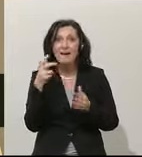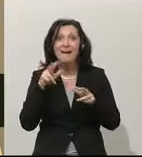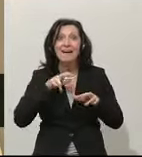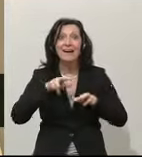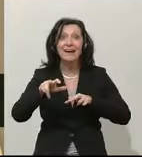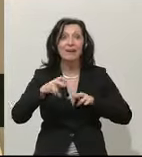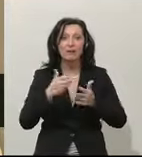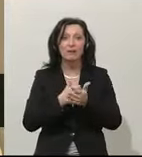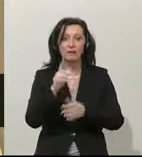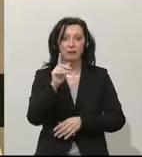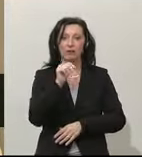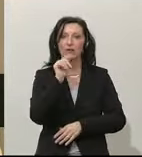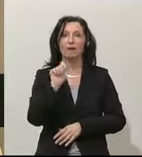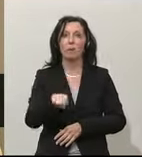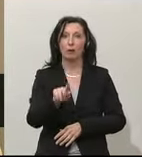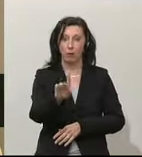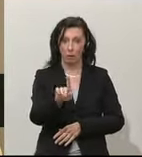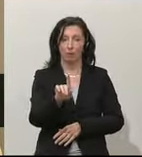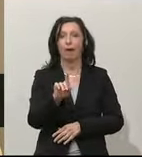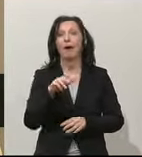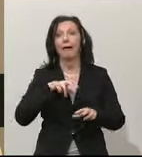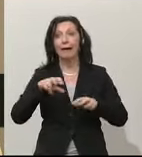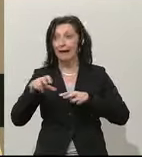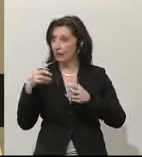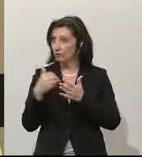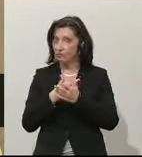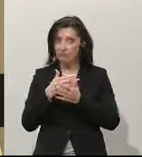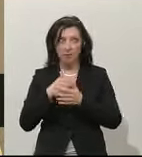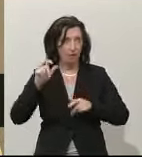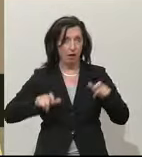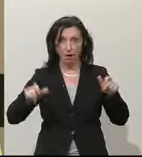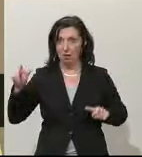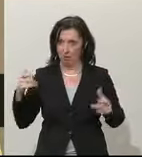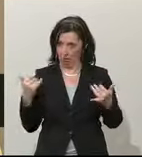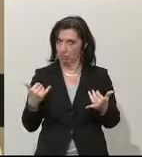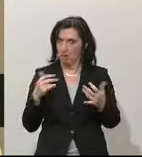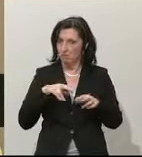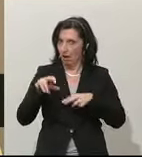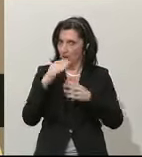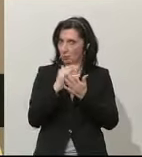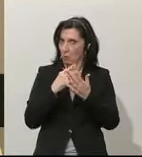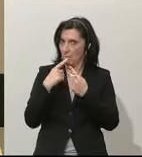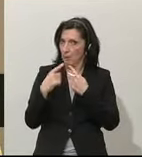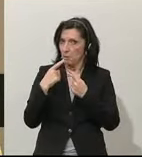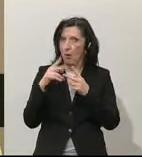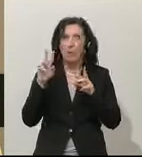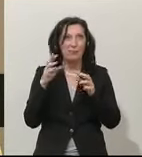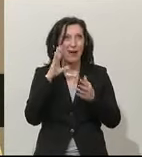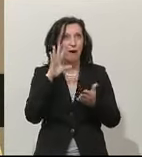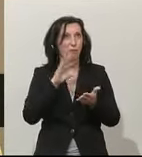Regierungsvertreter, nicht die Abgeordneten. Die Regierungsvertreter, wir besprechen ja das Regierungsprogramm und Wohnen ist